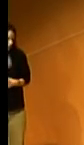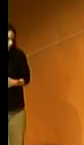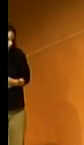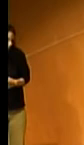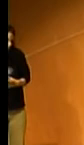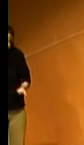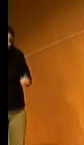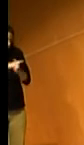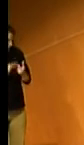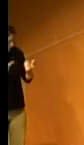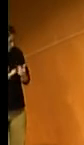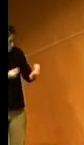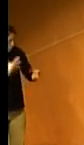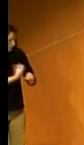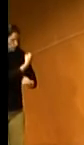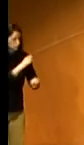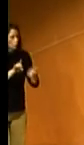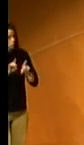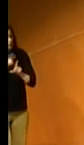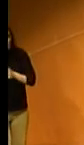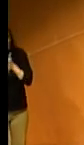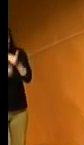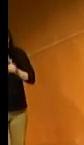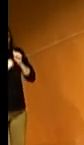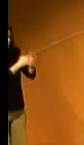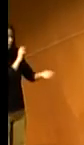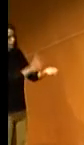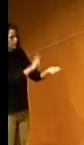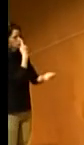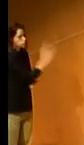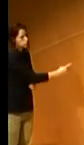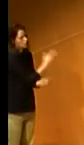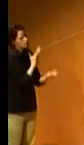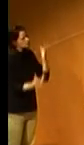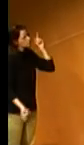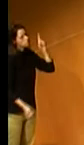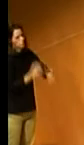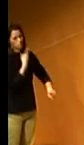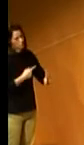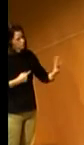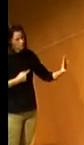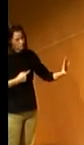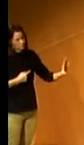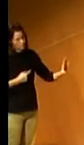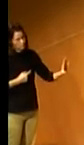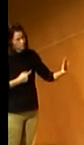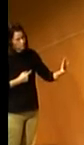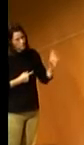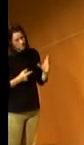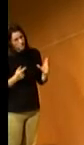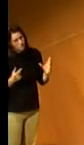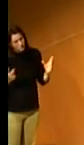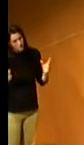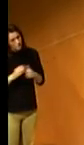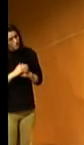réussissent et qu'ils progressent à leur rythme. Ça, c'est très important, progresser à leur rythme. Hein. Nous,